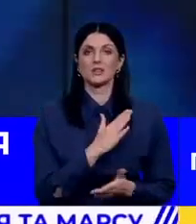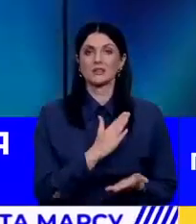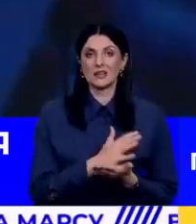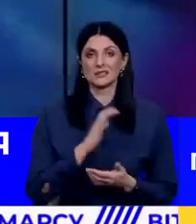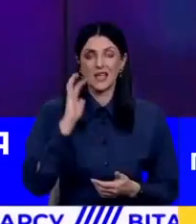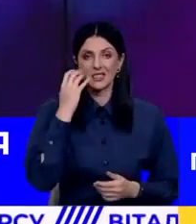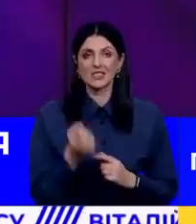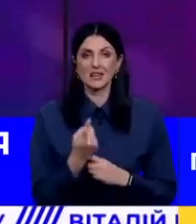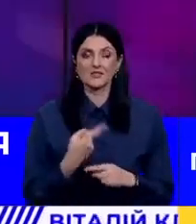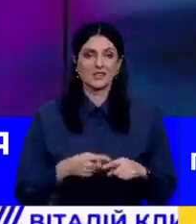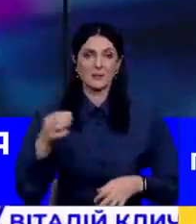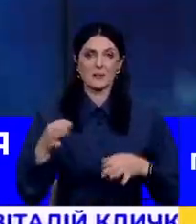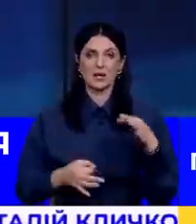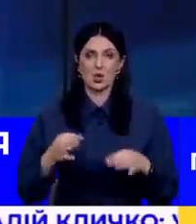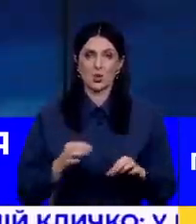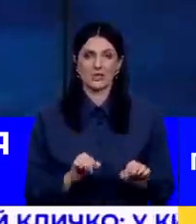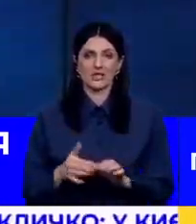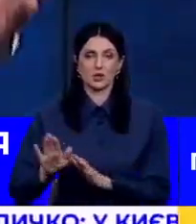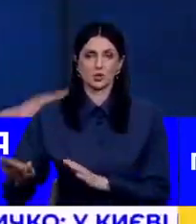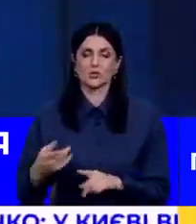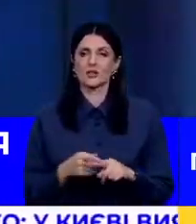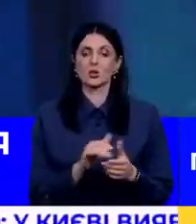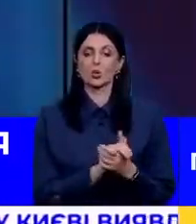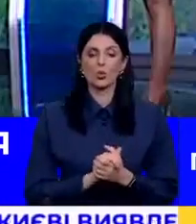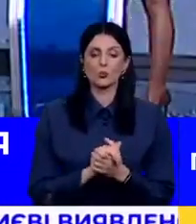природные ресурсы, но это не имеет отношения к самому обществу и к